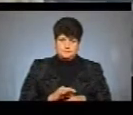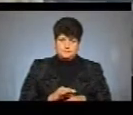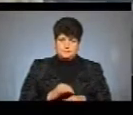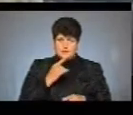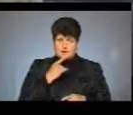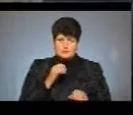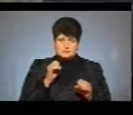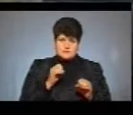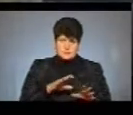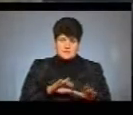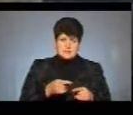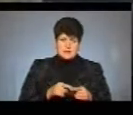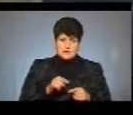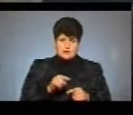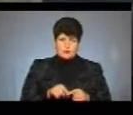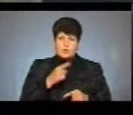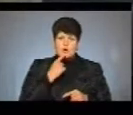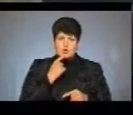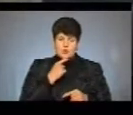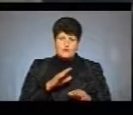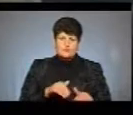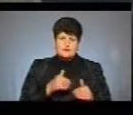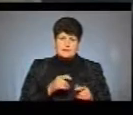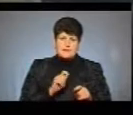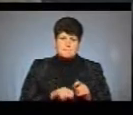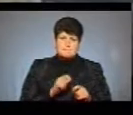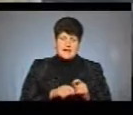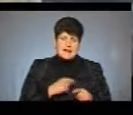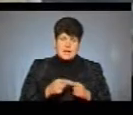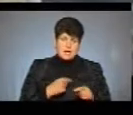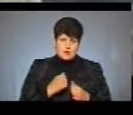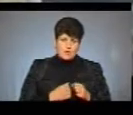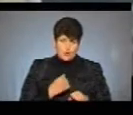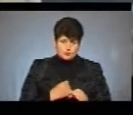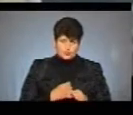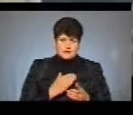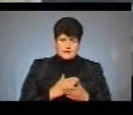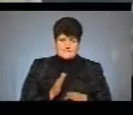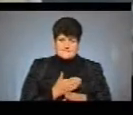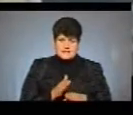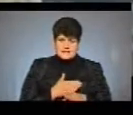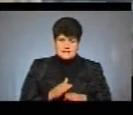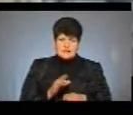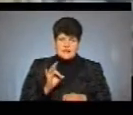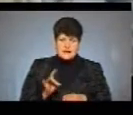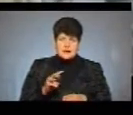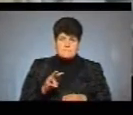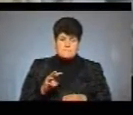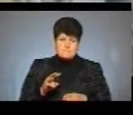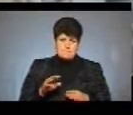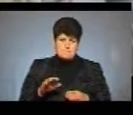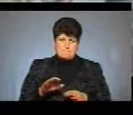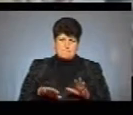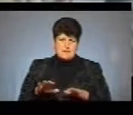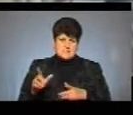кров. Відповідно, після цього ми цю кров даємо на переробку. Відповідно, відбувається відділення ермаси і плазми.